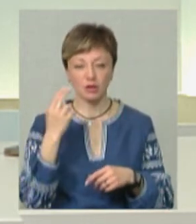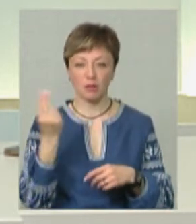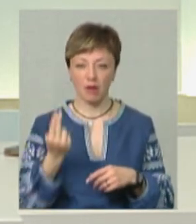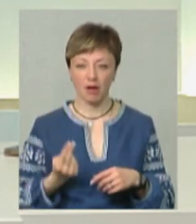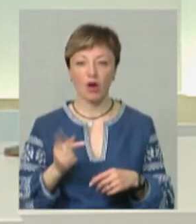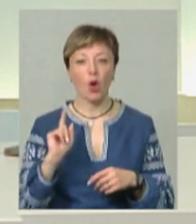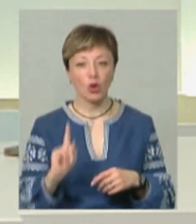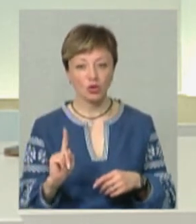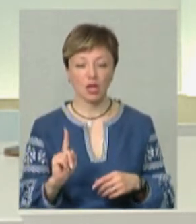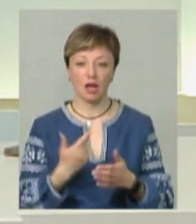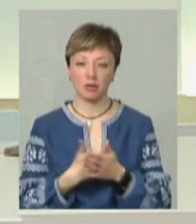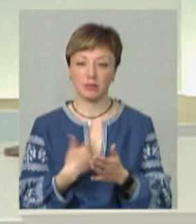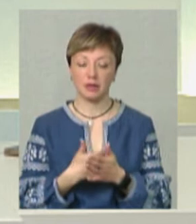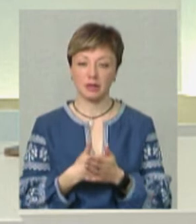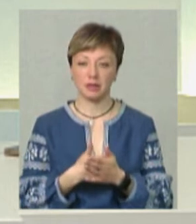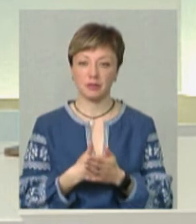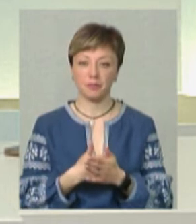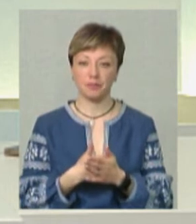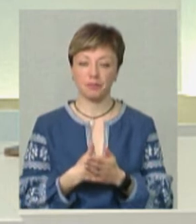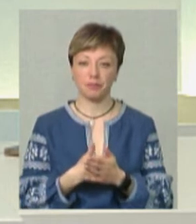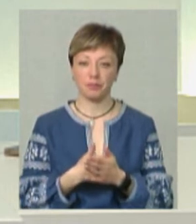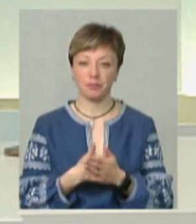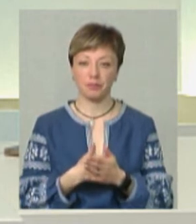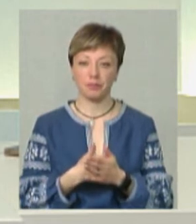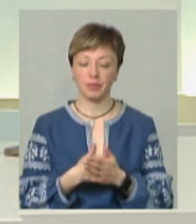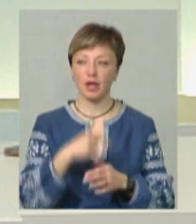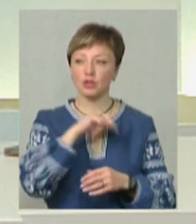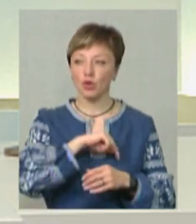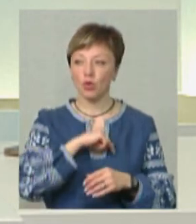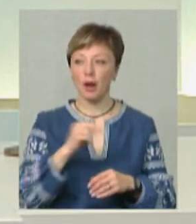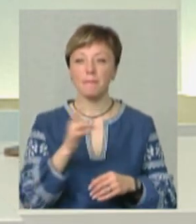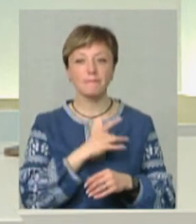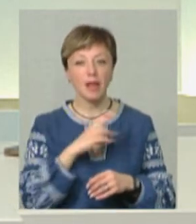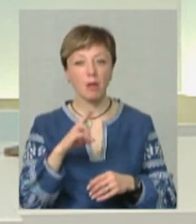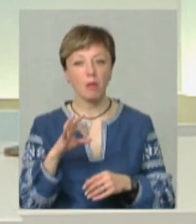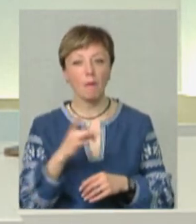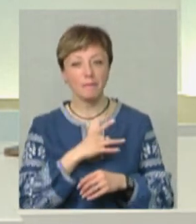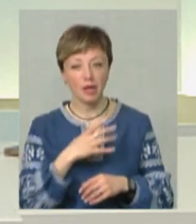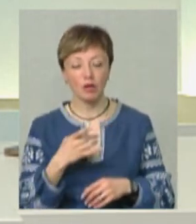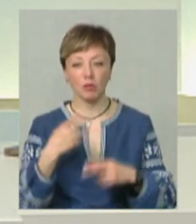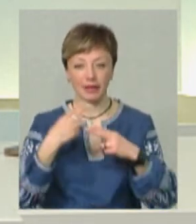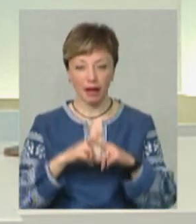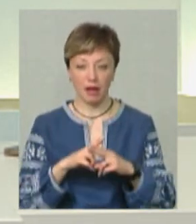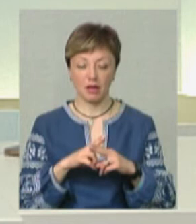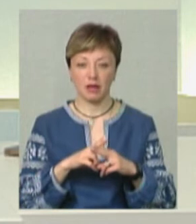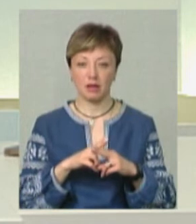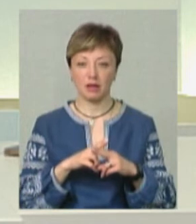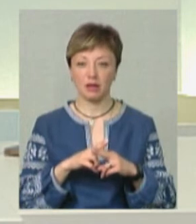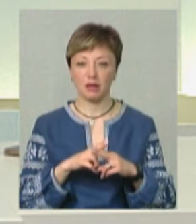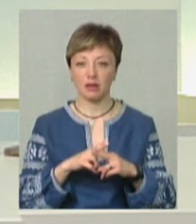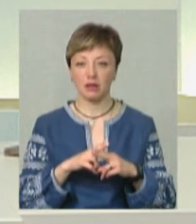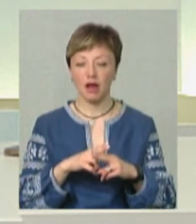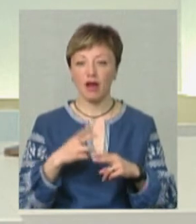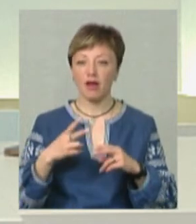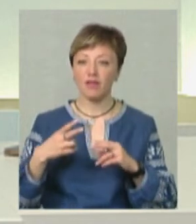бар. Хоча, до прикладу, там вид сорочок білим по білому вишиті, там техніки вирізування,